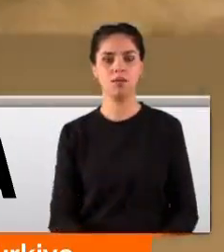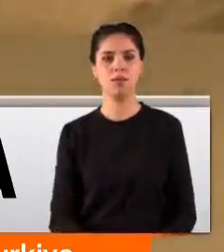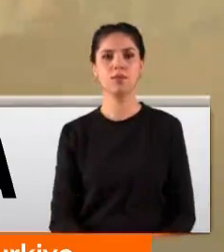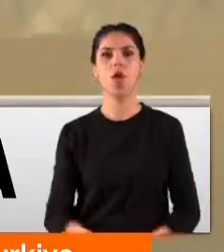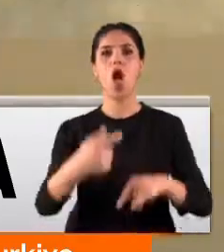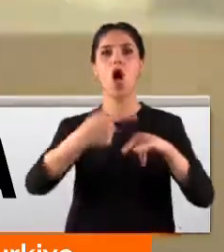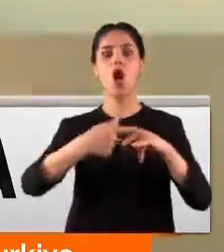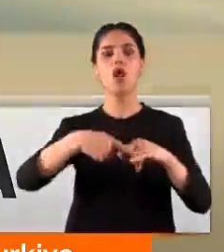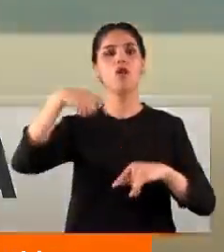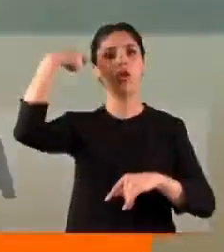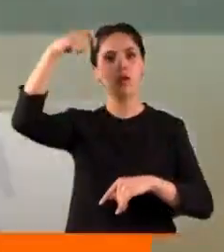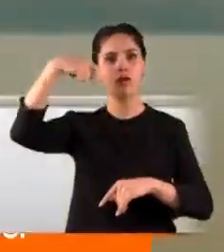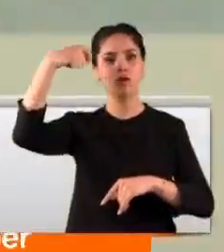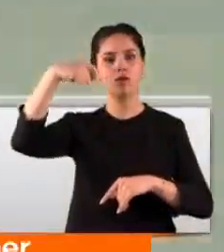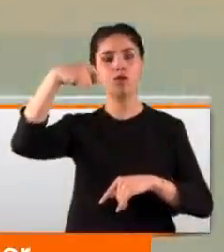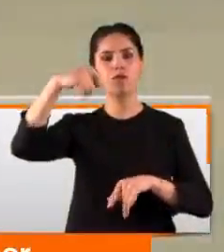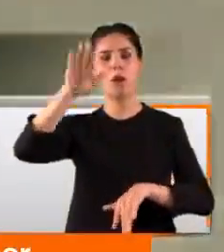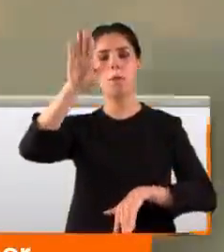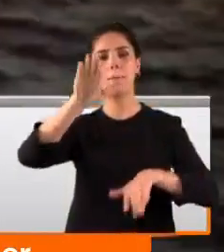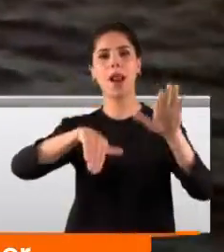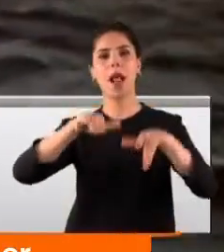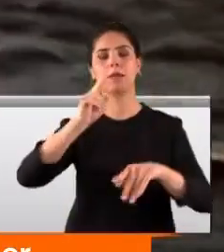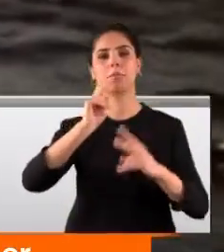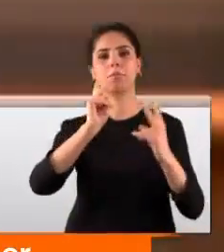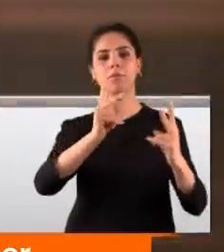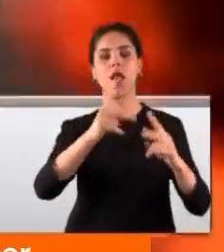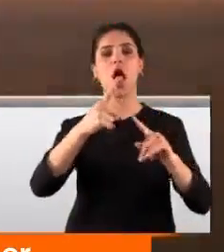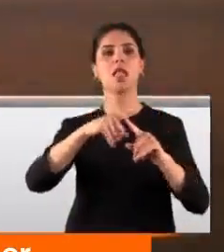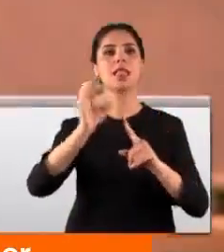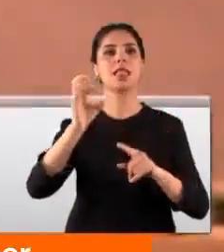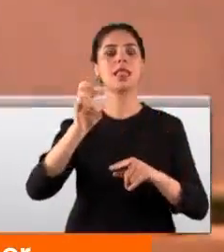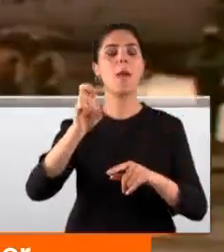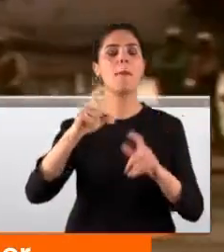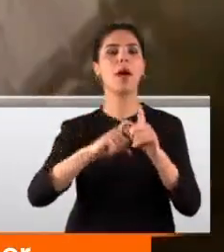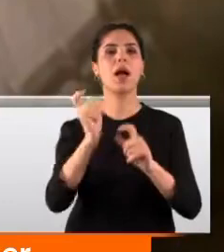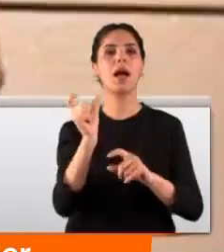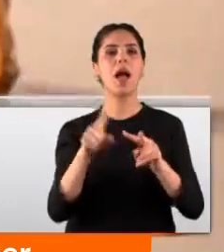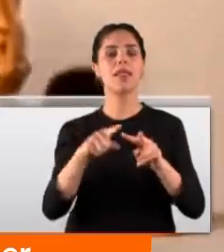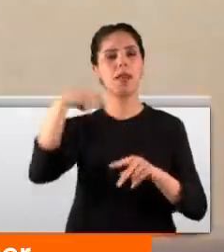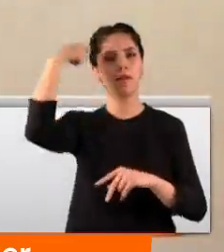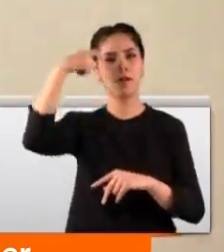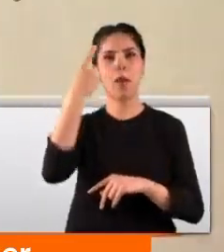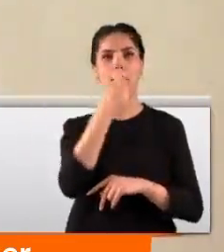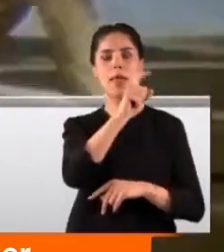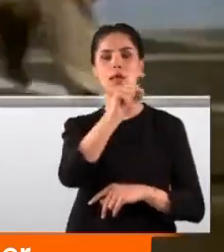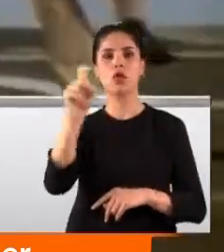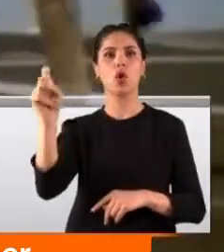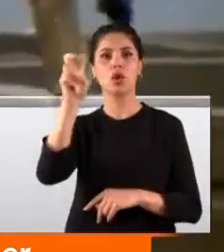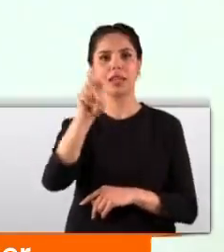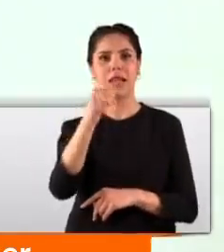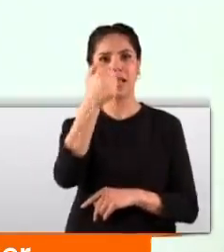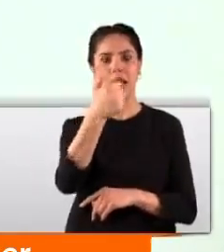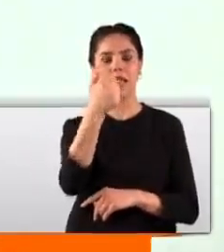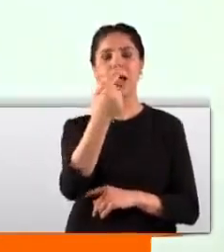Hollywood, Amerikan hegemonyasının en kullanışlı ideolojik kaygıtı. Top Gun filminin ilki de 1986'da, yani 4. Soğuk Savaş'ın